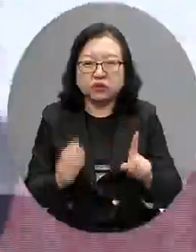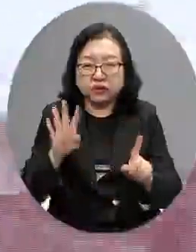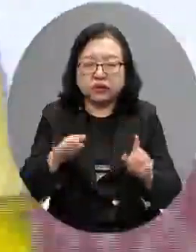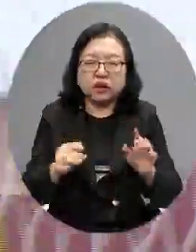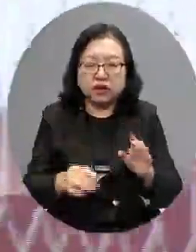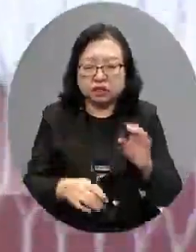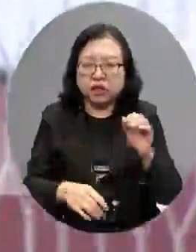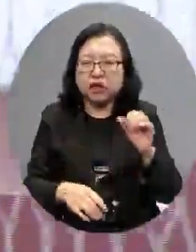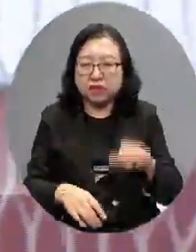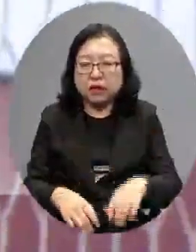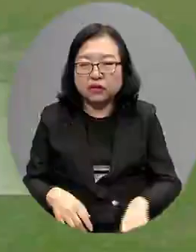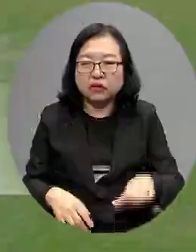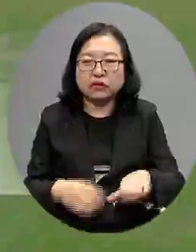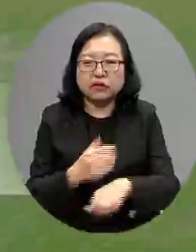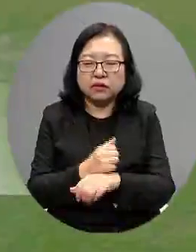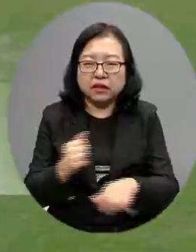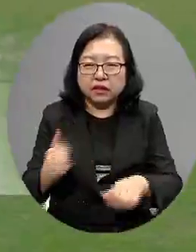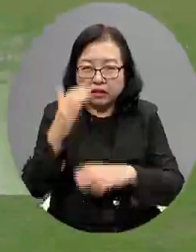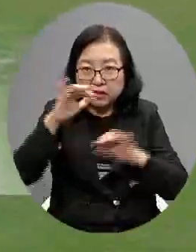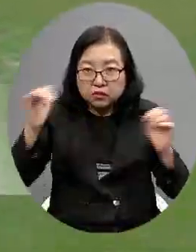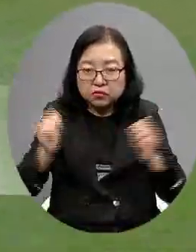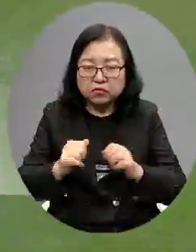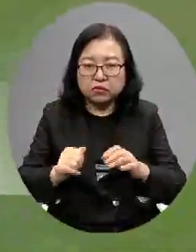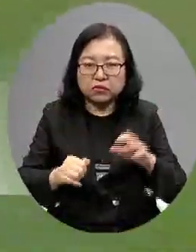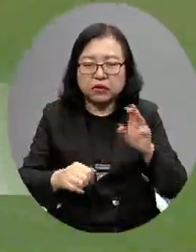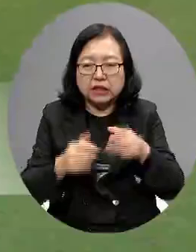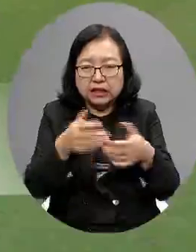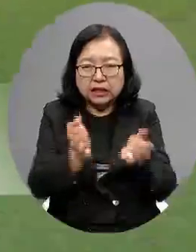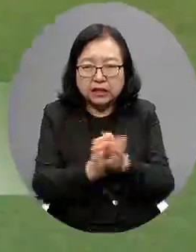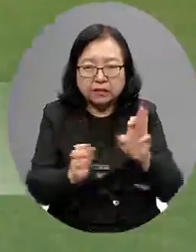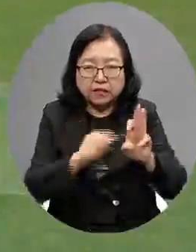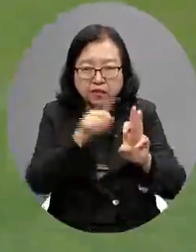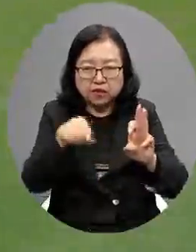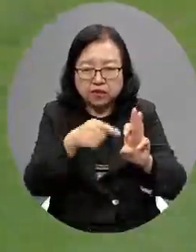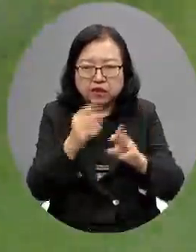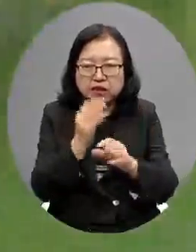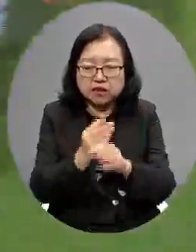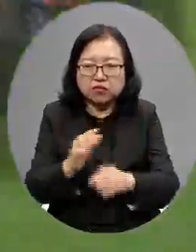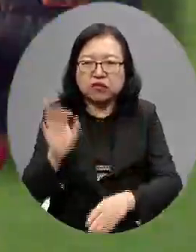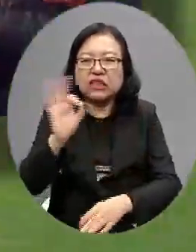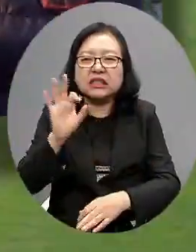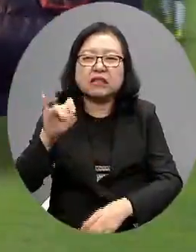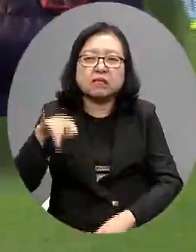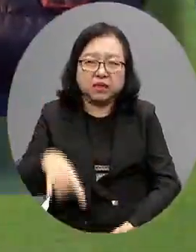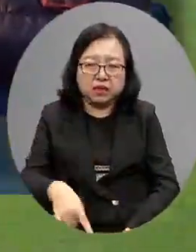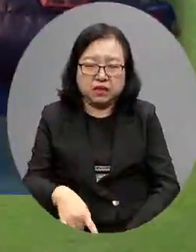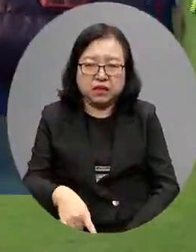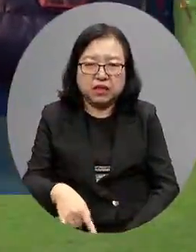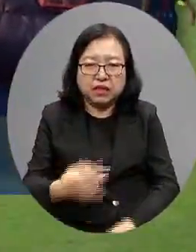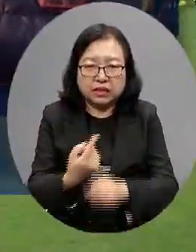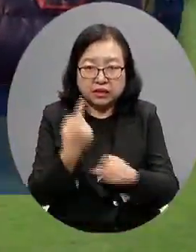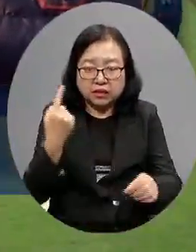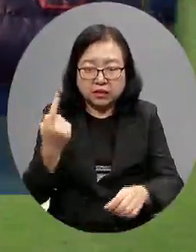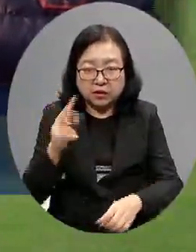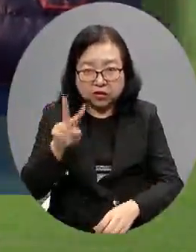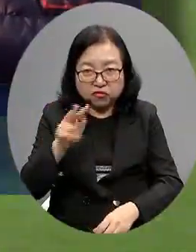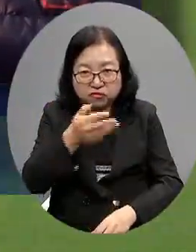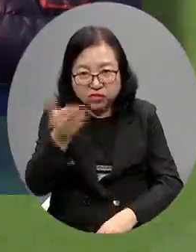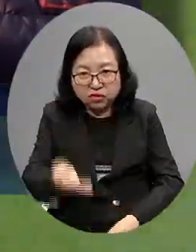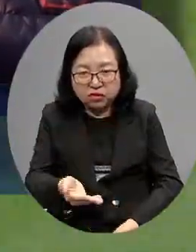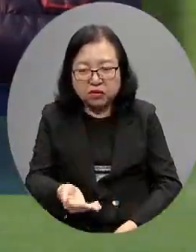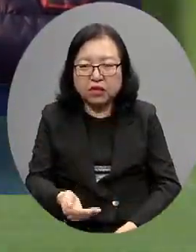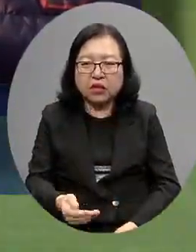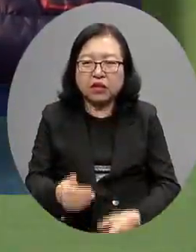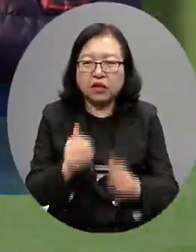성적은 13개 팀 가운데 12 지난해보다 두 계단 하락했습니다 훈련을 하는 선수들이